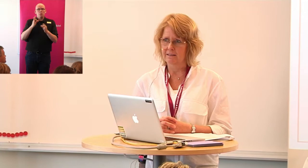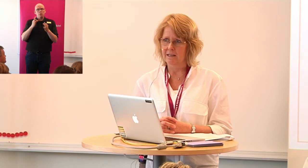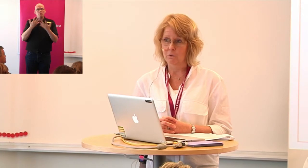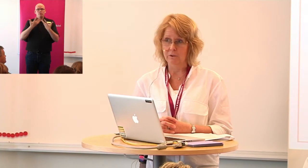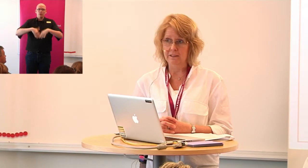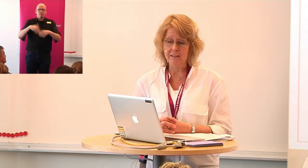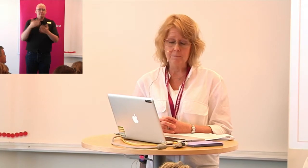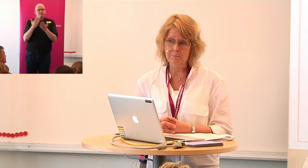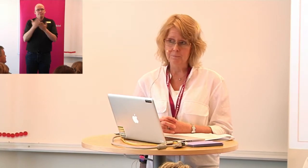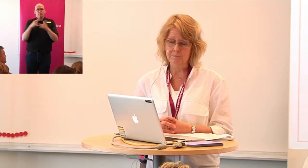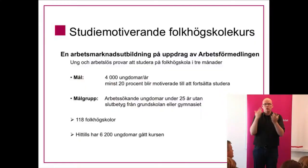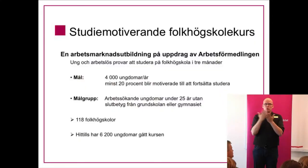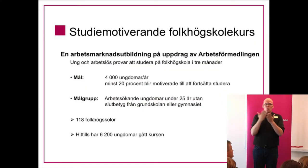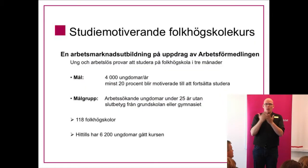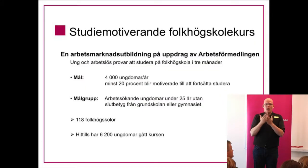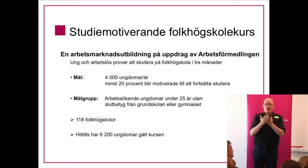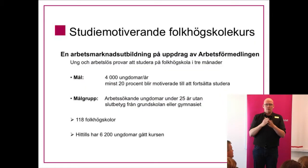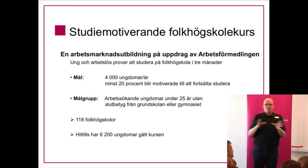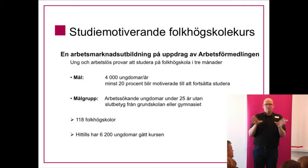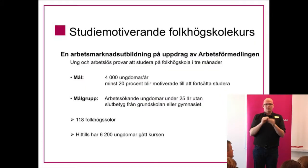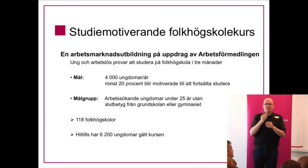i 3 månader.